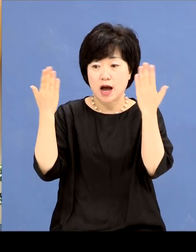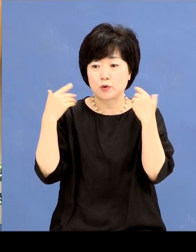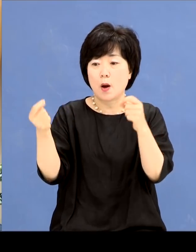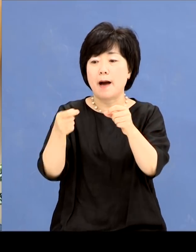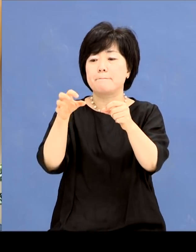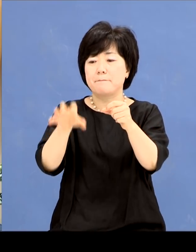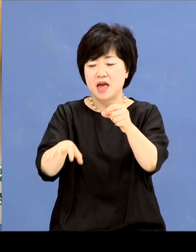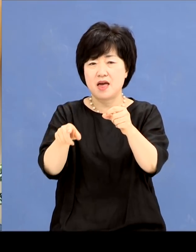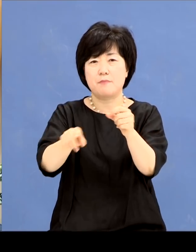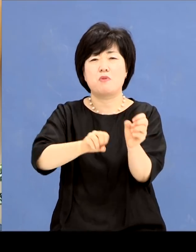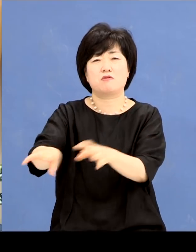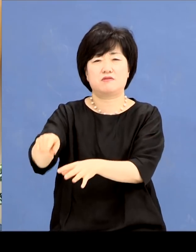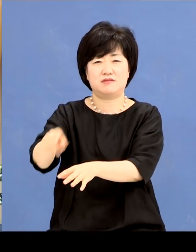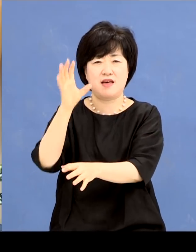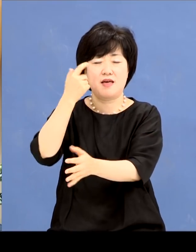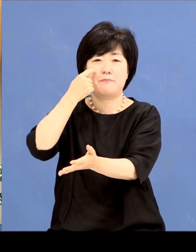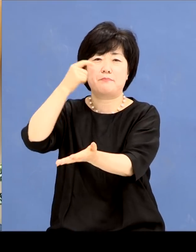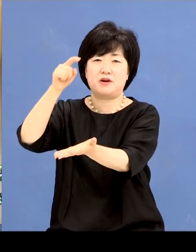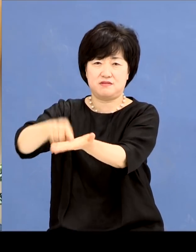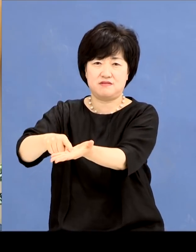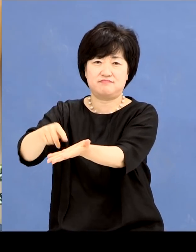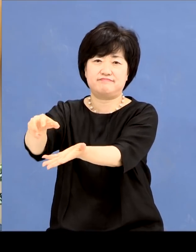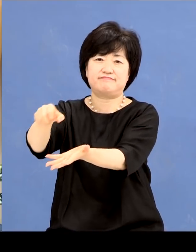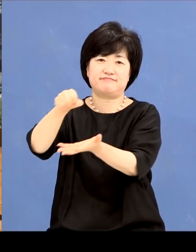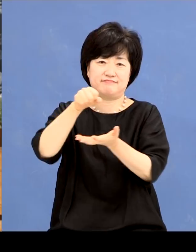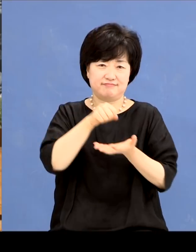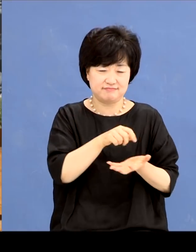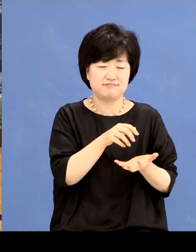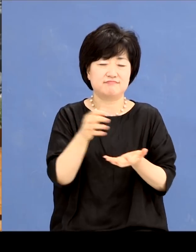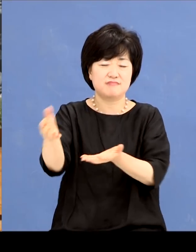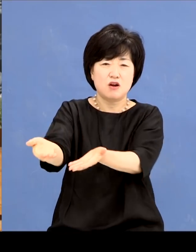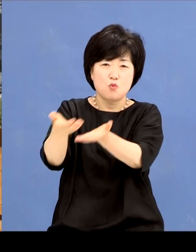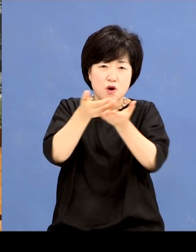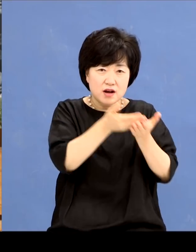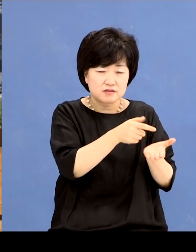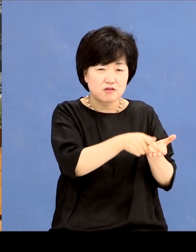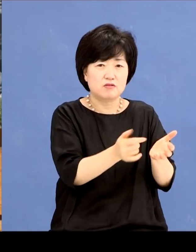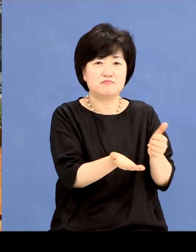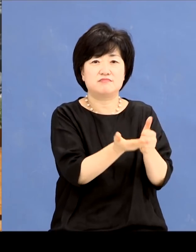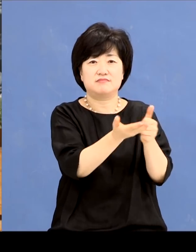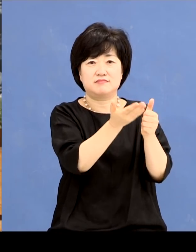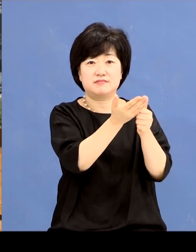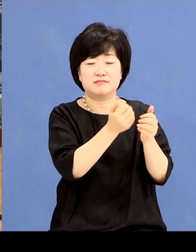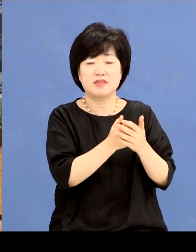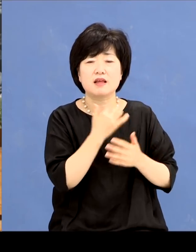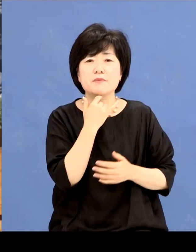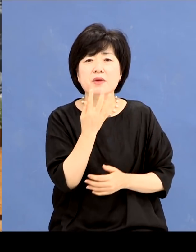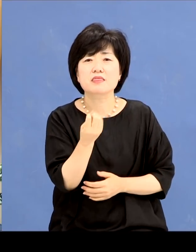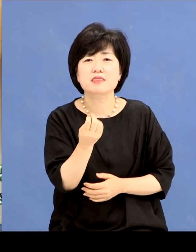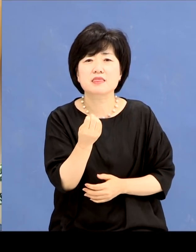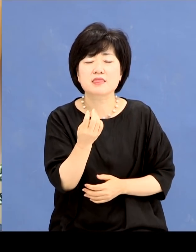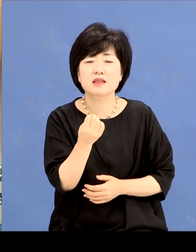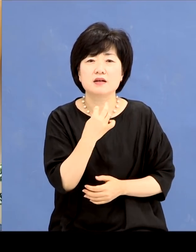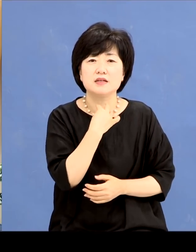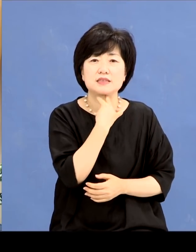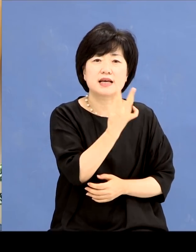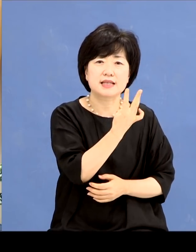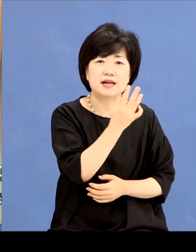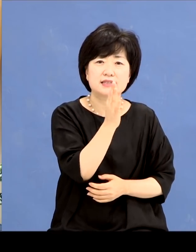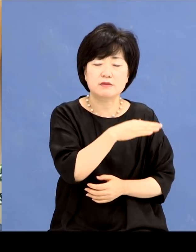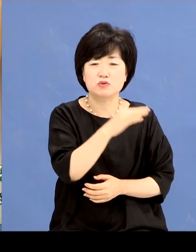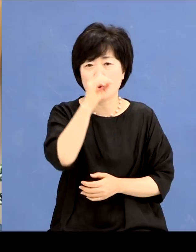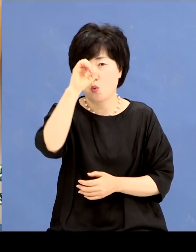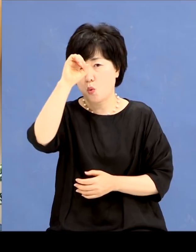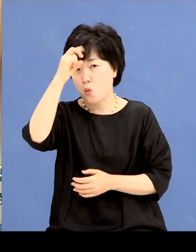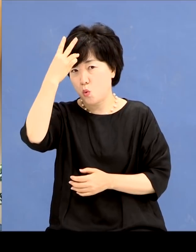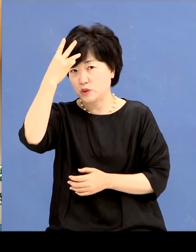초등학교 앞에서 제가 발견이 됐다라고 그렇게 적혀 있었습니다. 그래서 보육원으로 가셨고. 네, 맞습니다. 몇 살까지 자라셨어요? 보육원에서